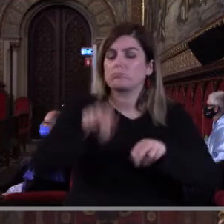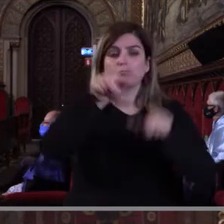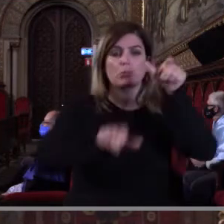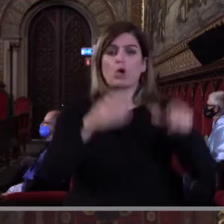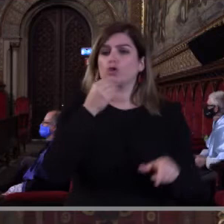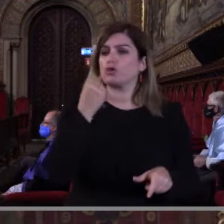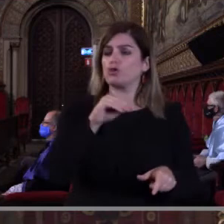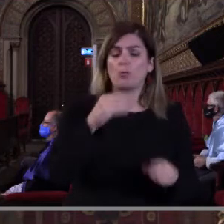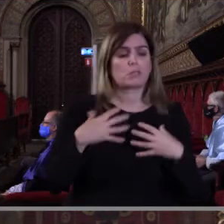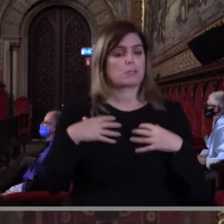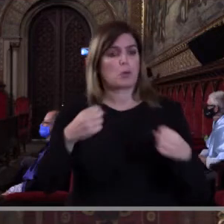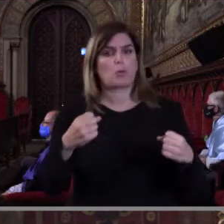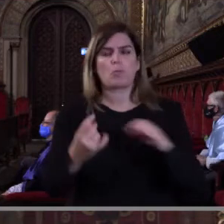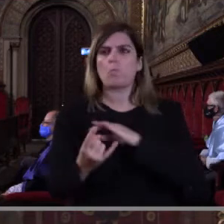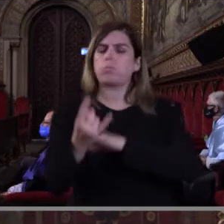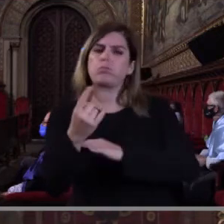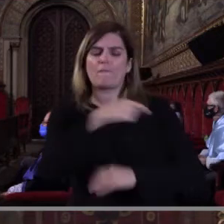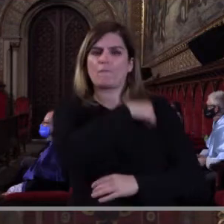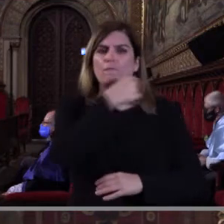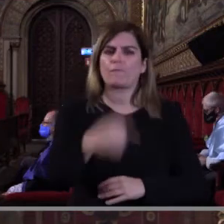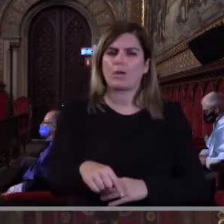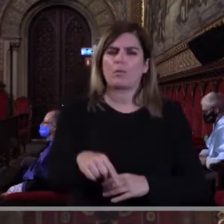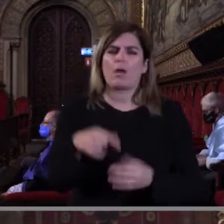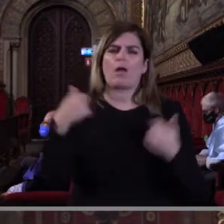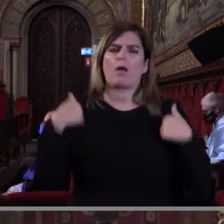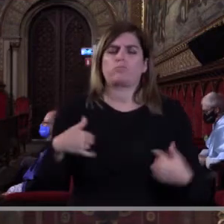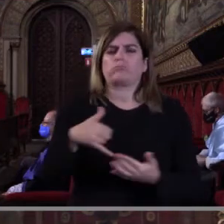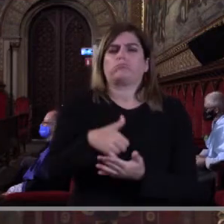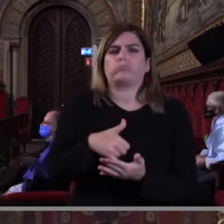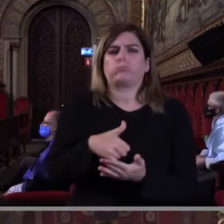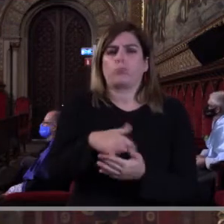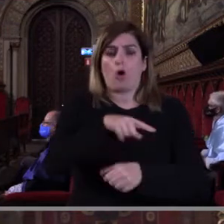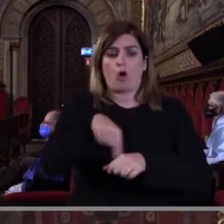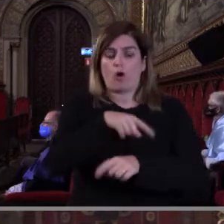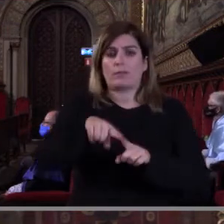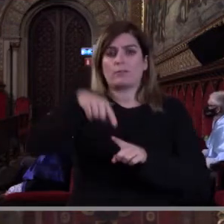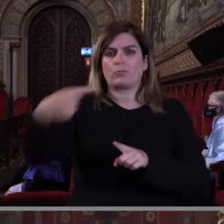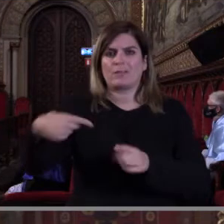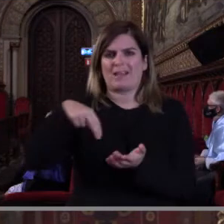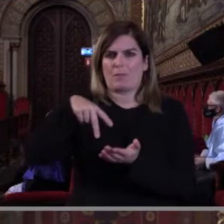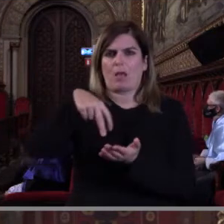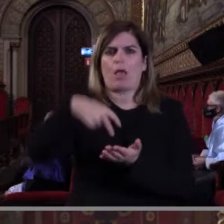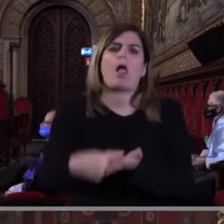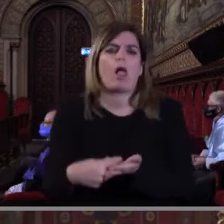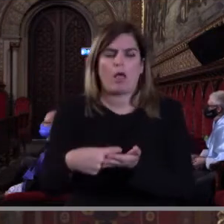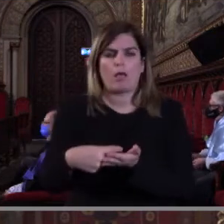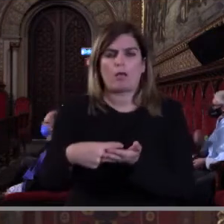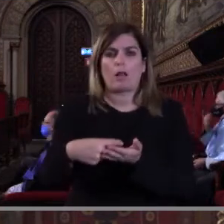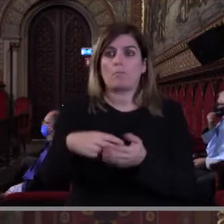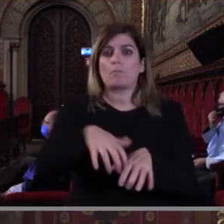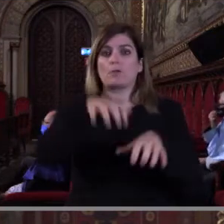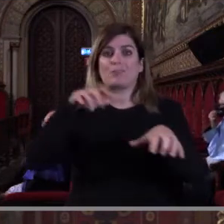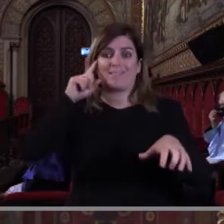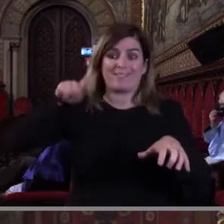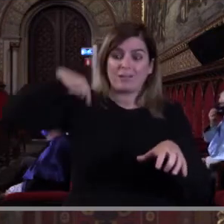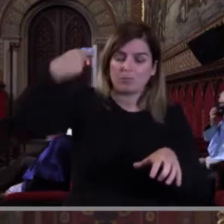salut, patien sobtadament febre i debilitat extrema. Al cap de poques hores no podien caminar. Molts morien